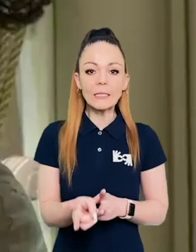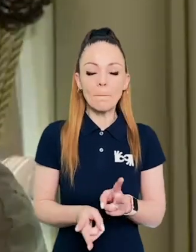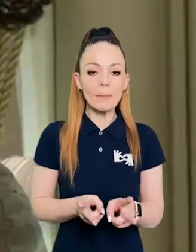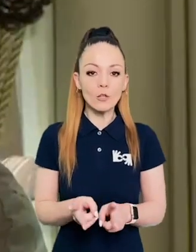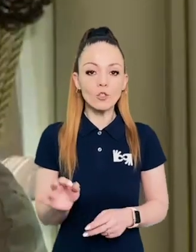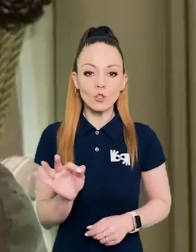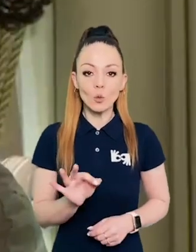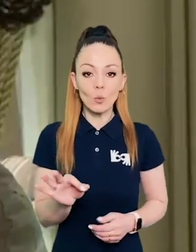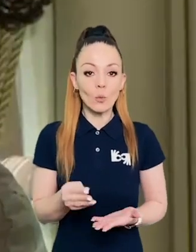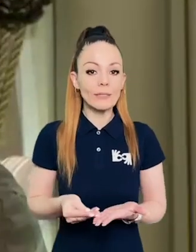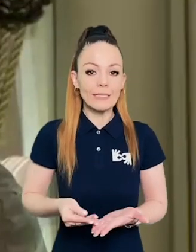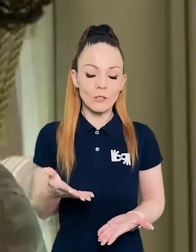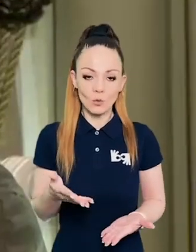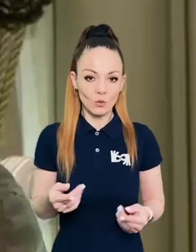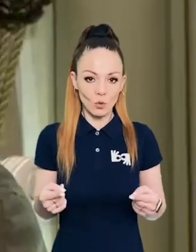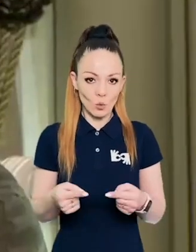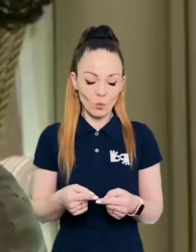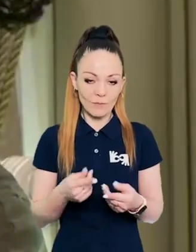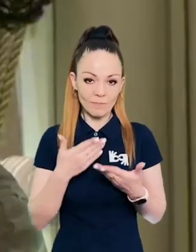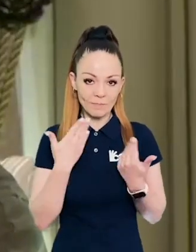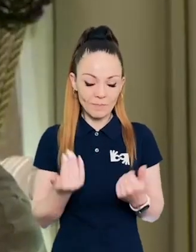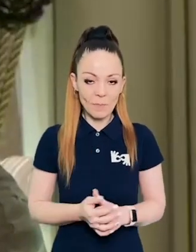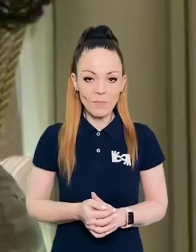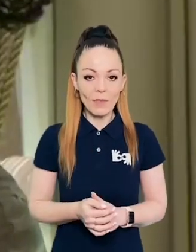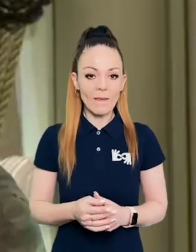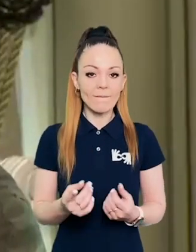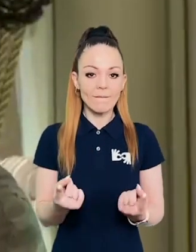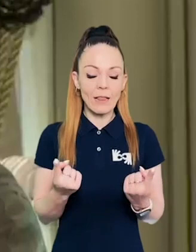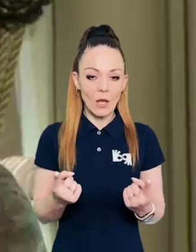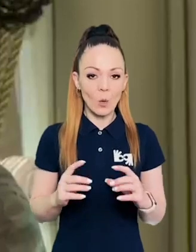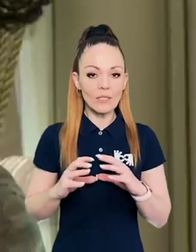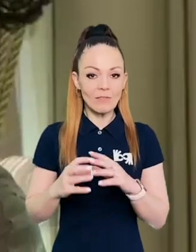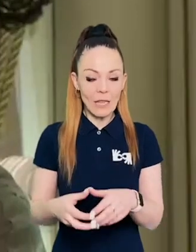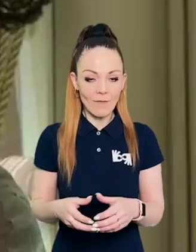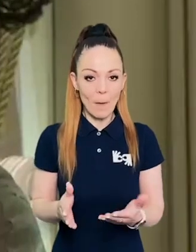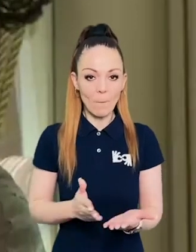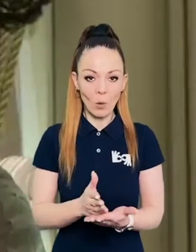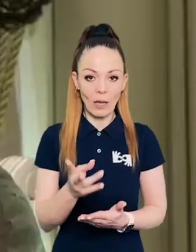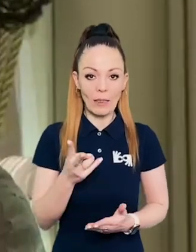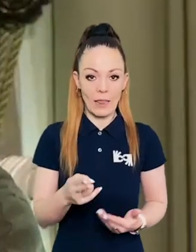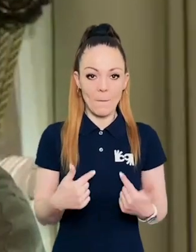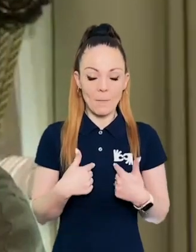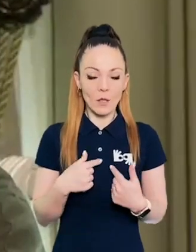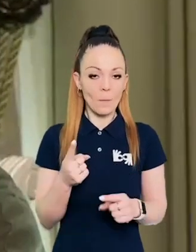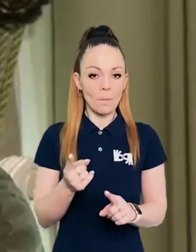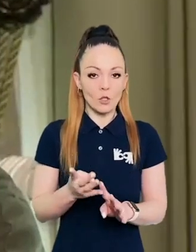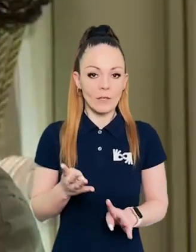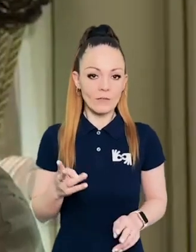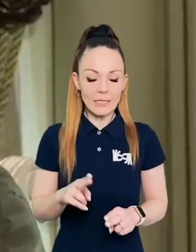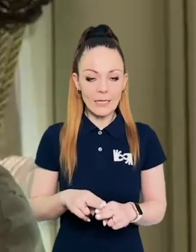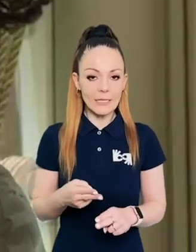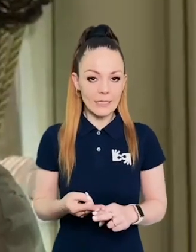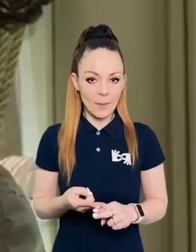великих змін щодо цінності точно не відбулося. Велика світова політика для мене, перш за все,